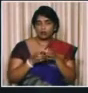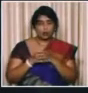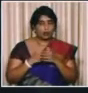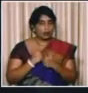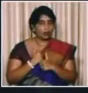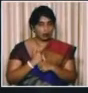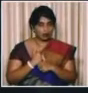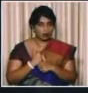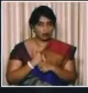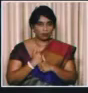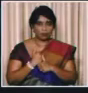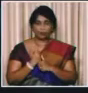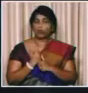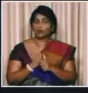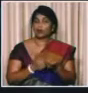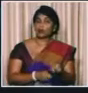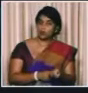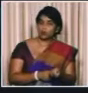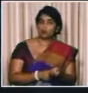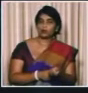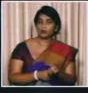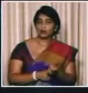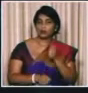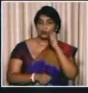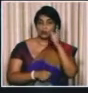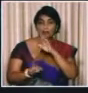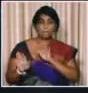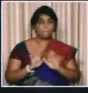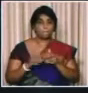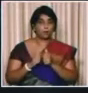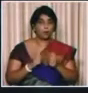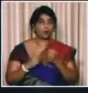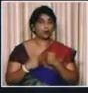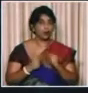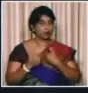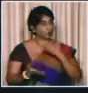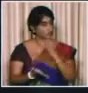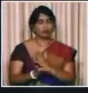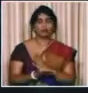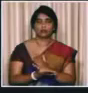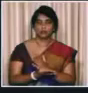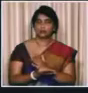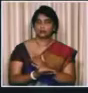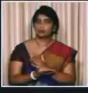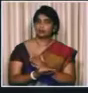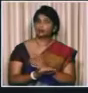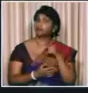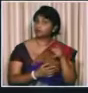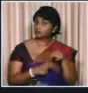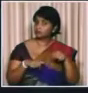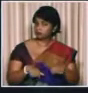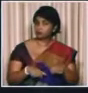හදමින් පහර දීම් ජනතාව මැඩ පැවැත්වීම සඳහා උත්සාහ කරන මේක නතර කරන්න ඕන එනිසා